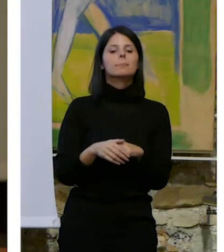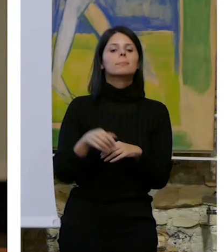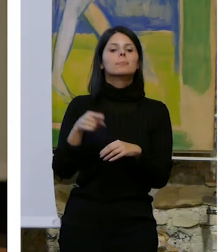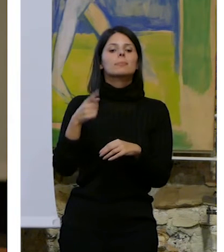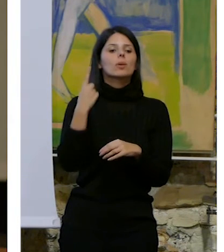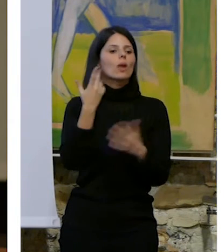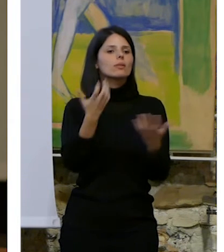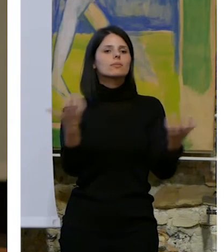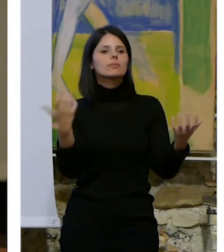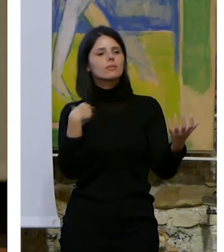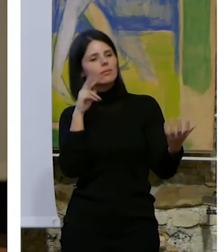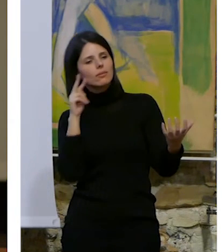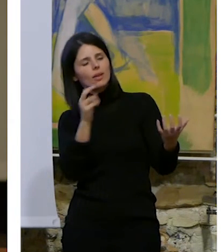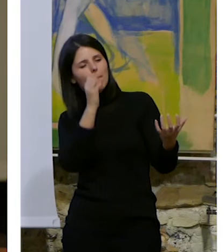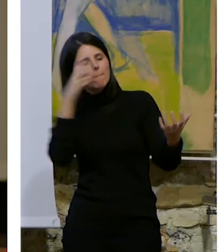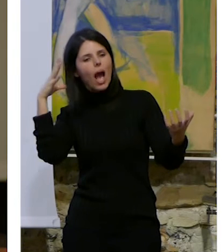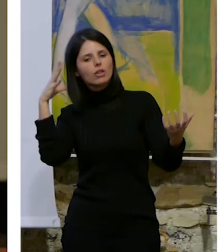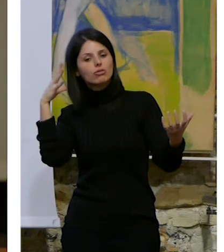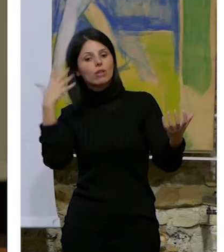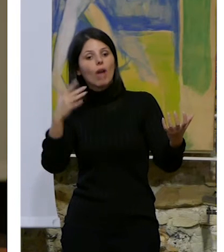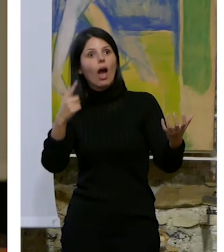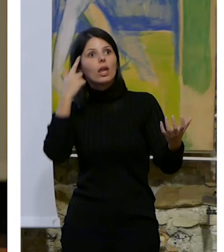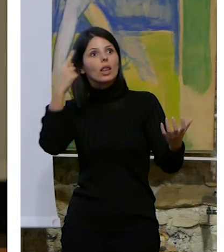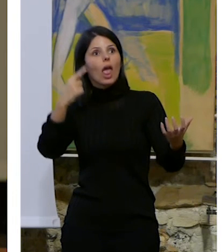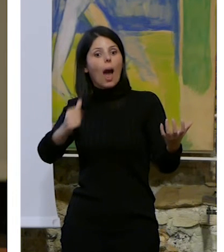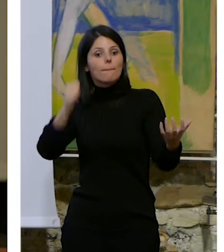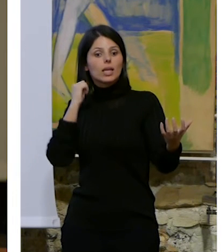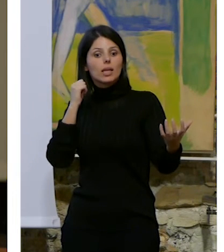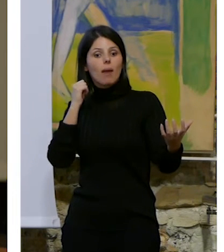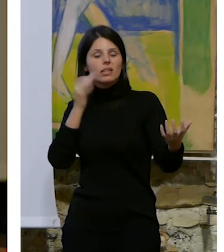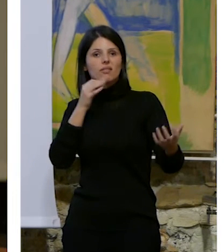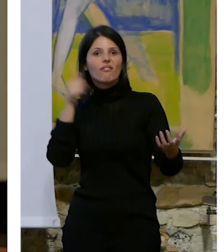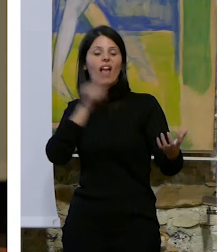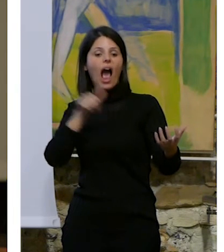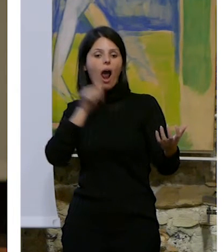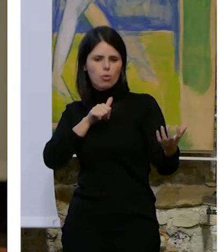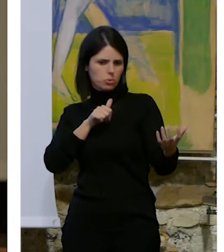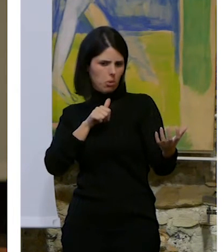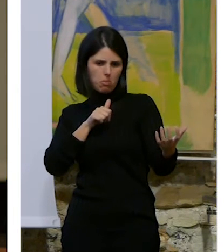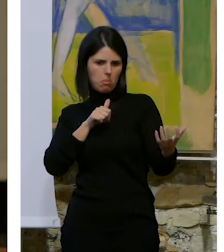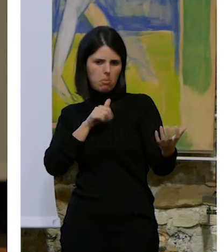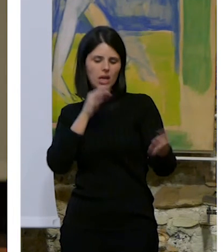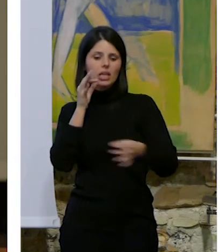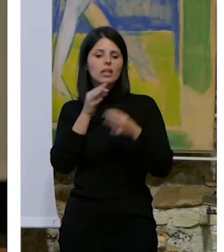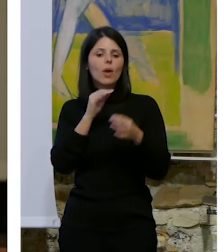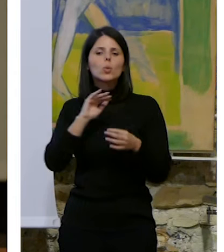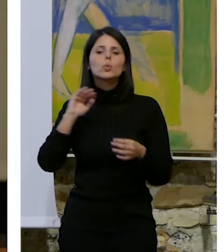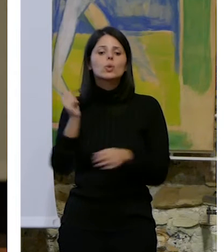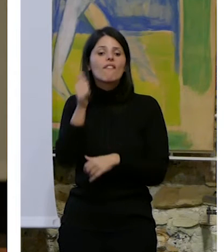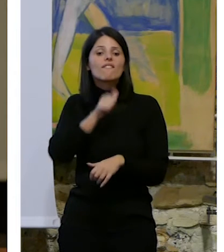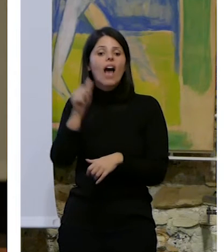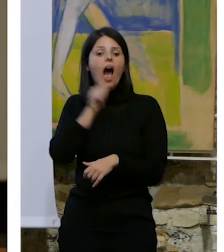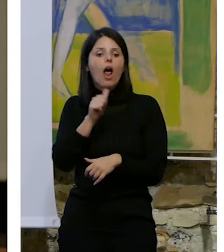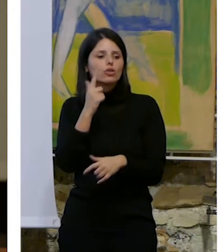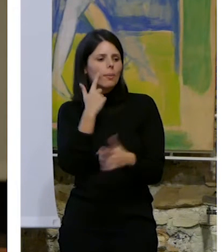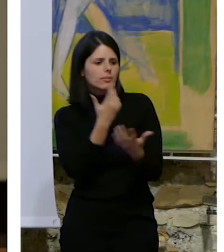la immagine contraffatta di un'idea preesistente, è falsa. Cioè non c'è niente di più falso per Plotino di una